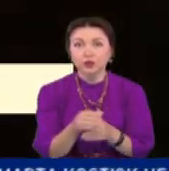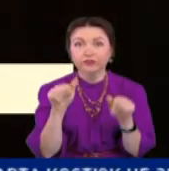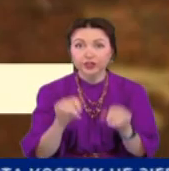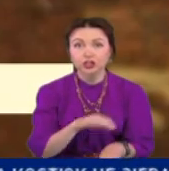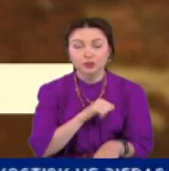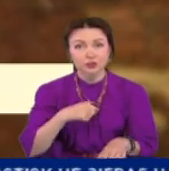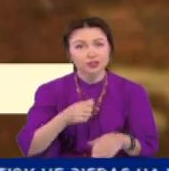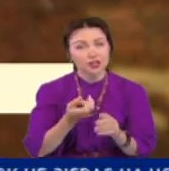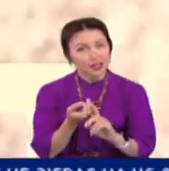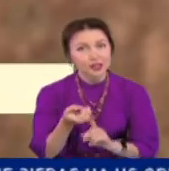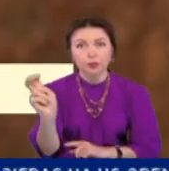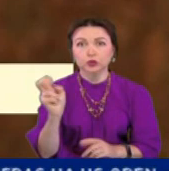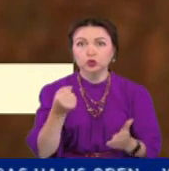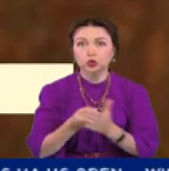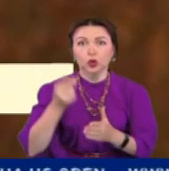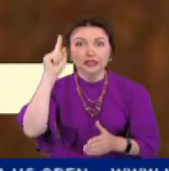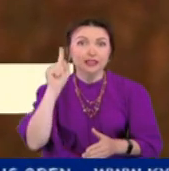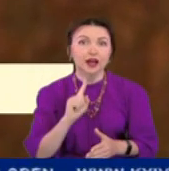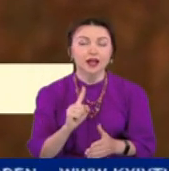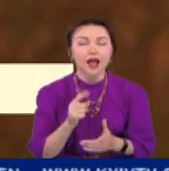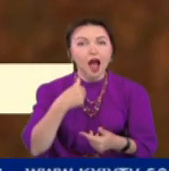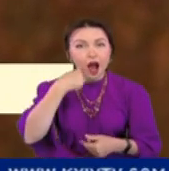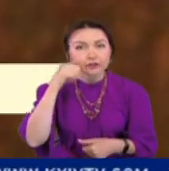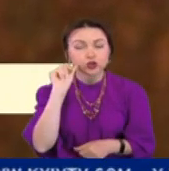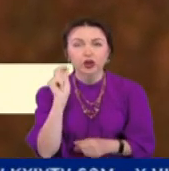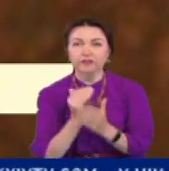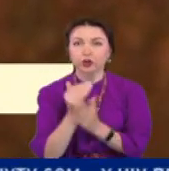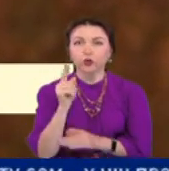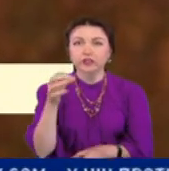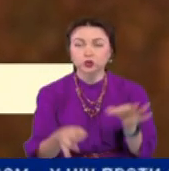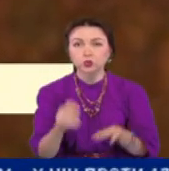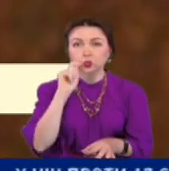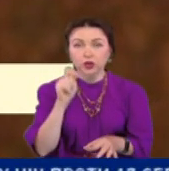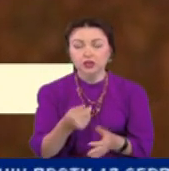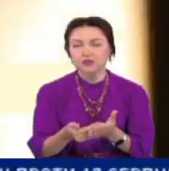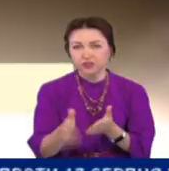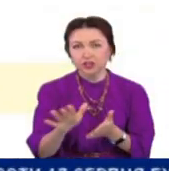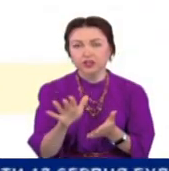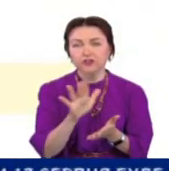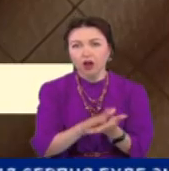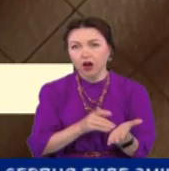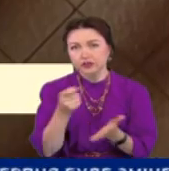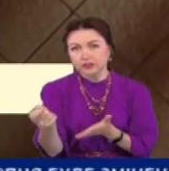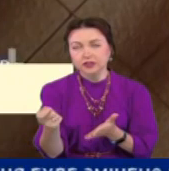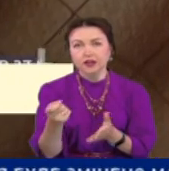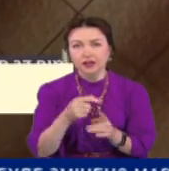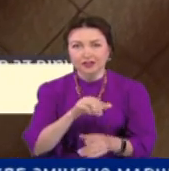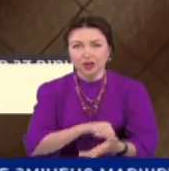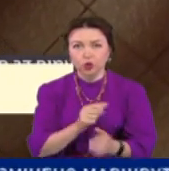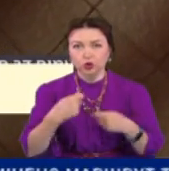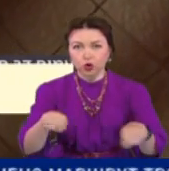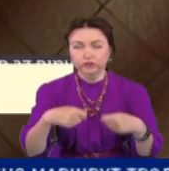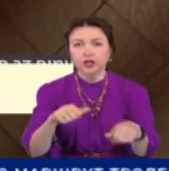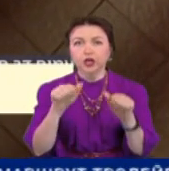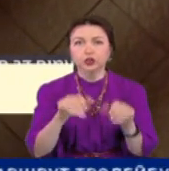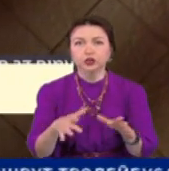самостійно депортувати його до Ізраїлю. А вчора Верховний суд України відхилив апеляцію наркоторговця на рішення видати